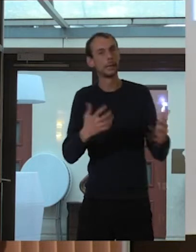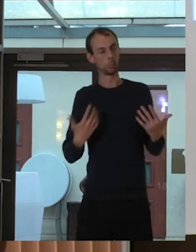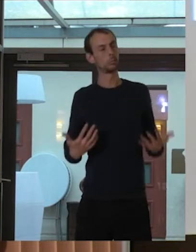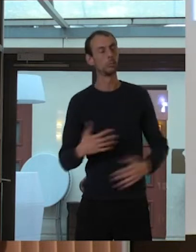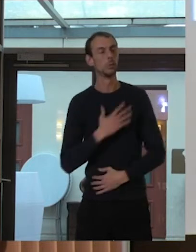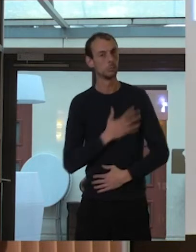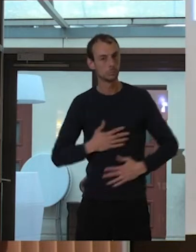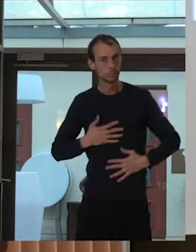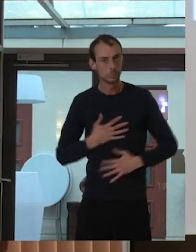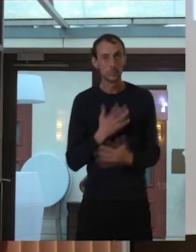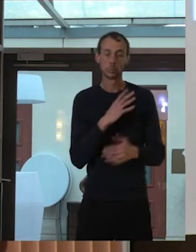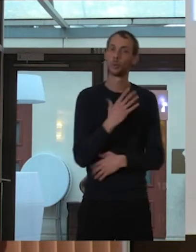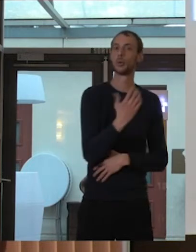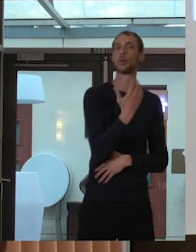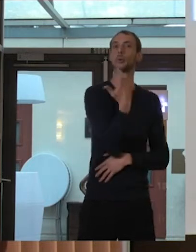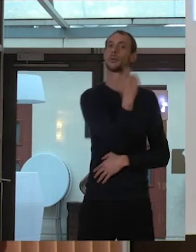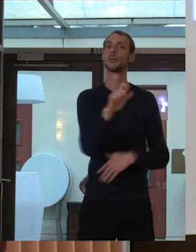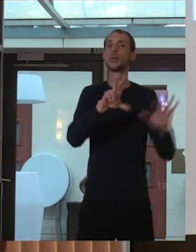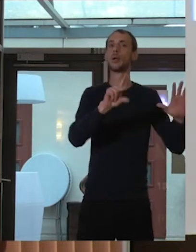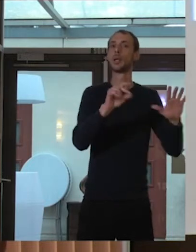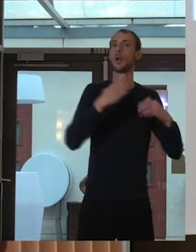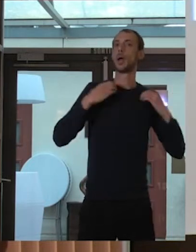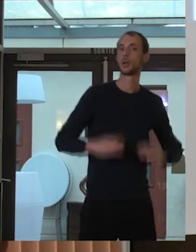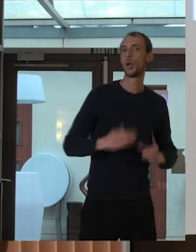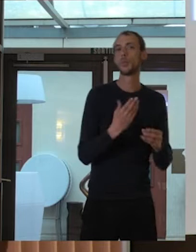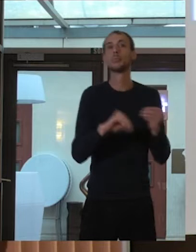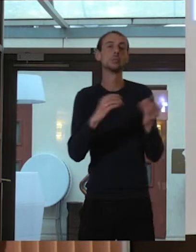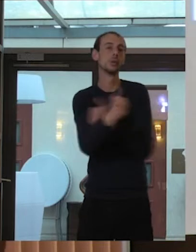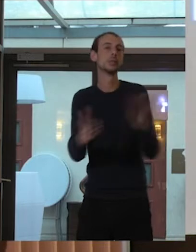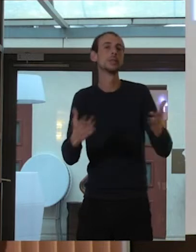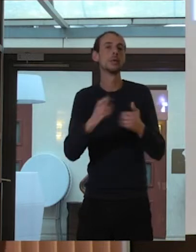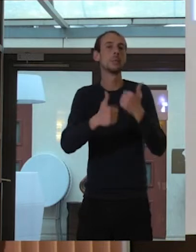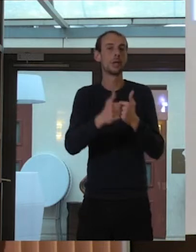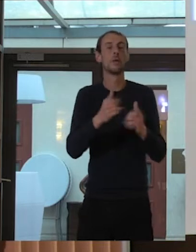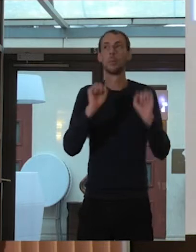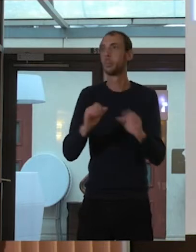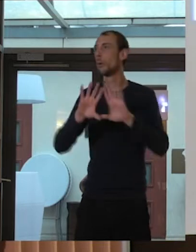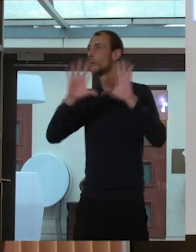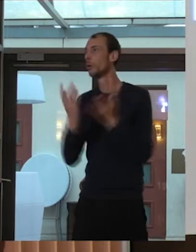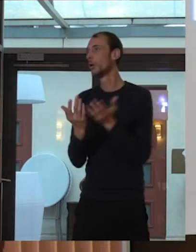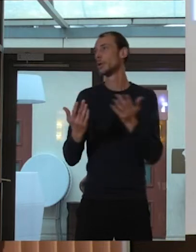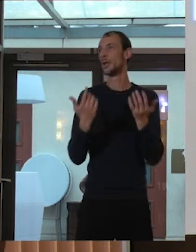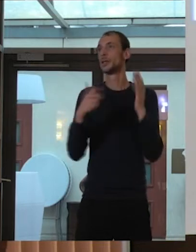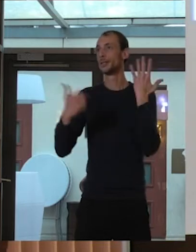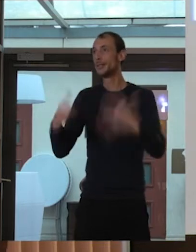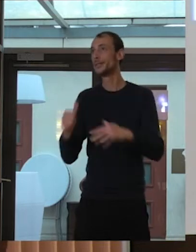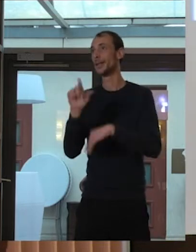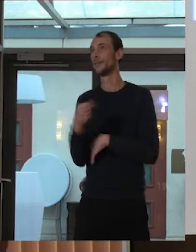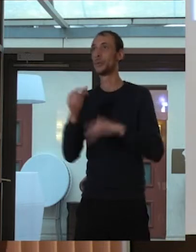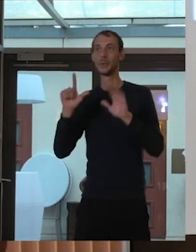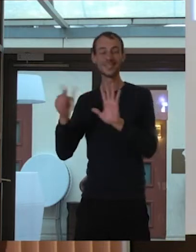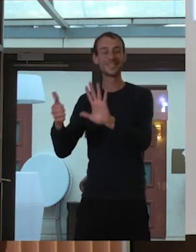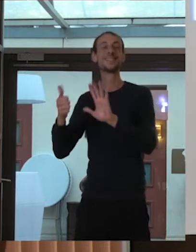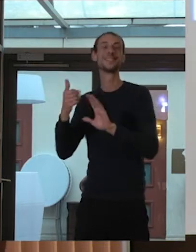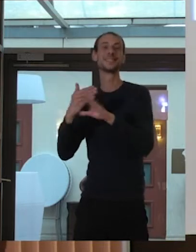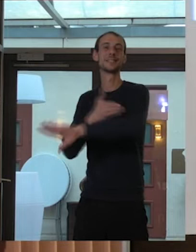clubs et sections sportives avec un budget de près de 3,6 millions d'euros attribués aux acteurs sportifs locaux. Nous